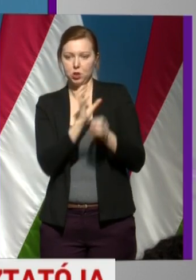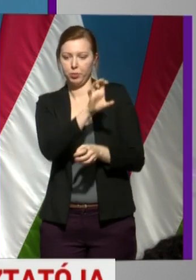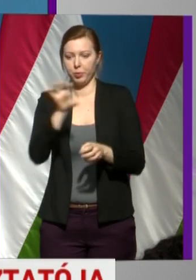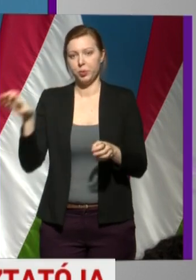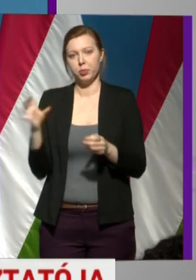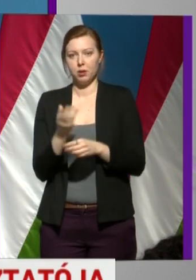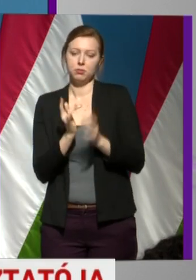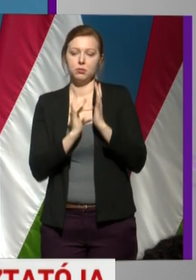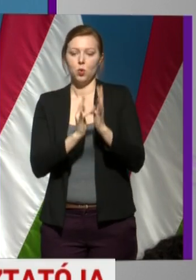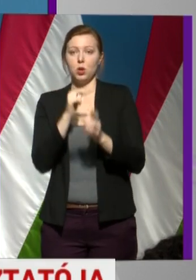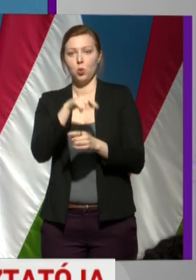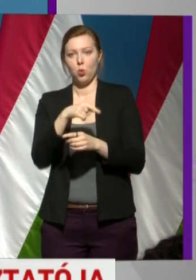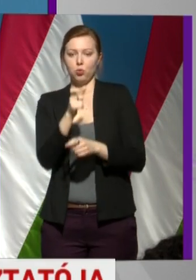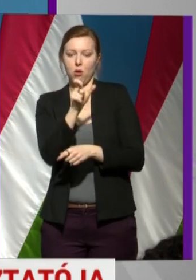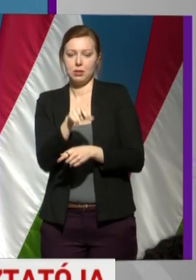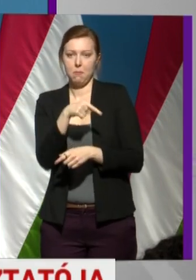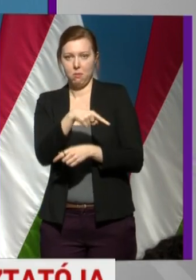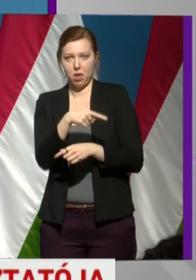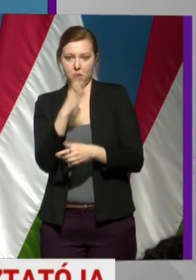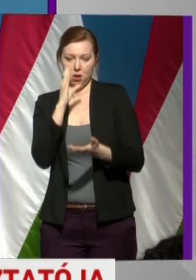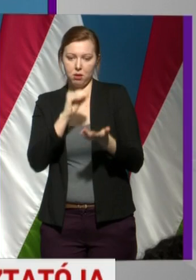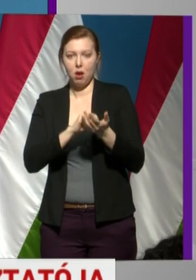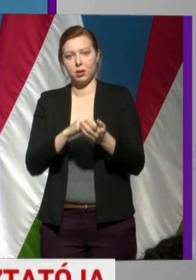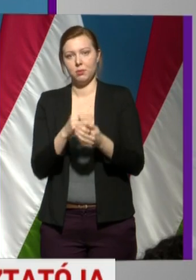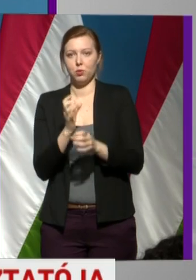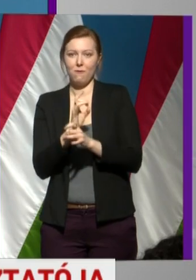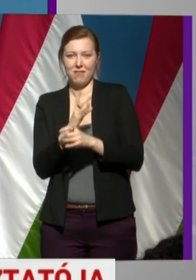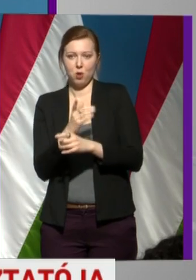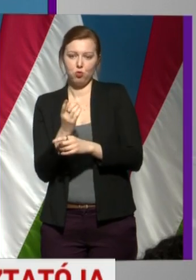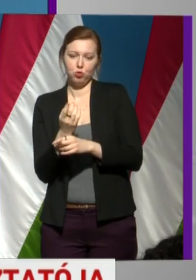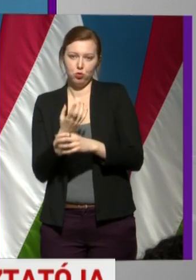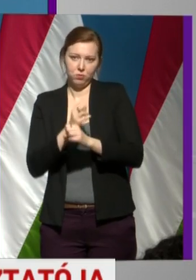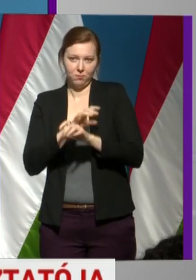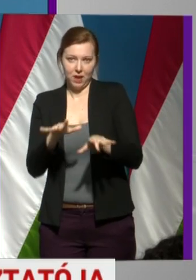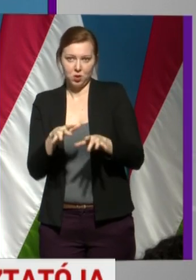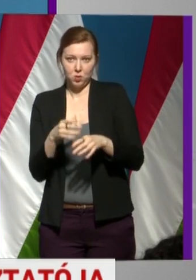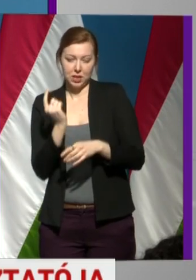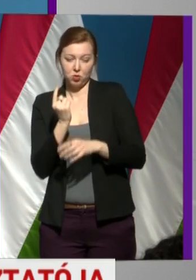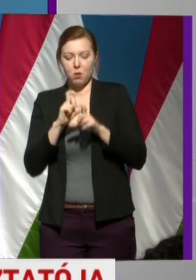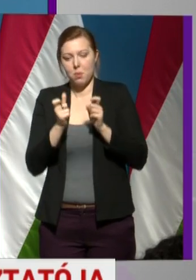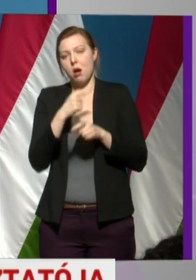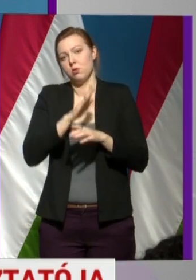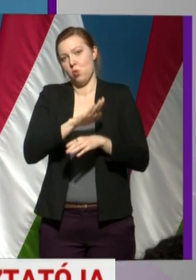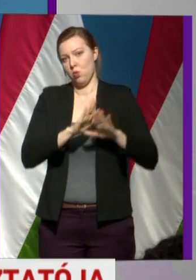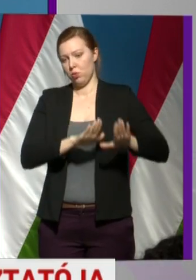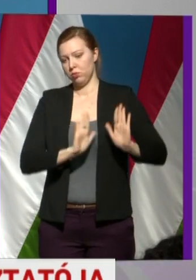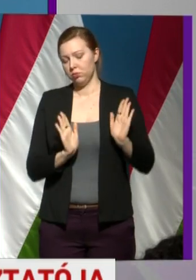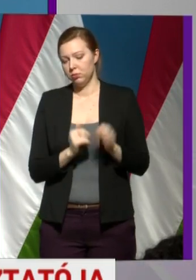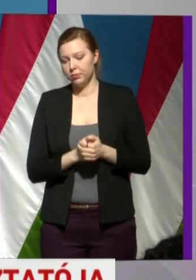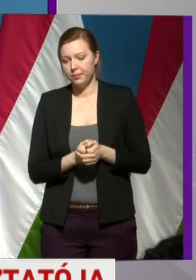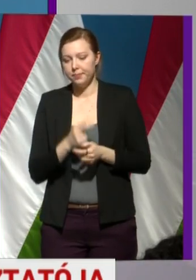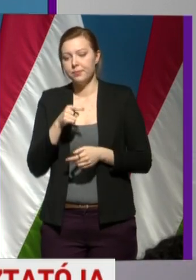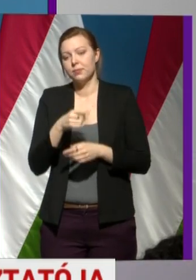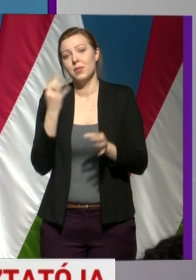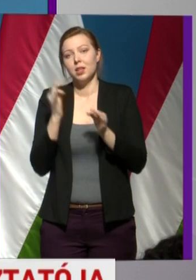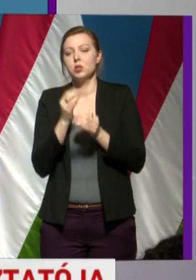amik azt jelzik, hogy ott egy olyan személy van, aki vírusfertőzés gyanújával otthon kell, hogy tartózkodjon. Ilyen esetben természetesen